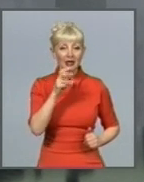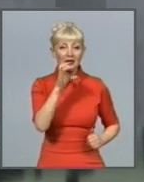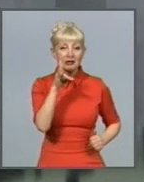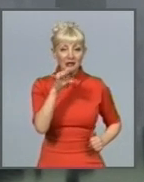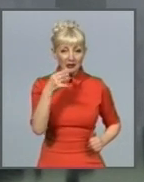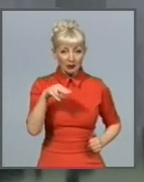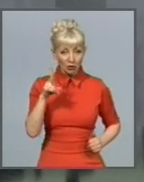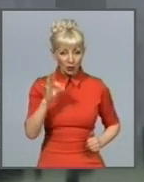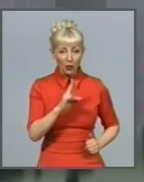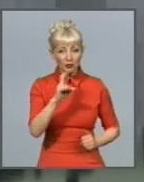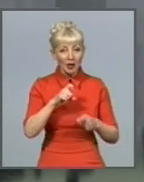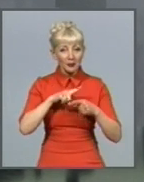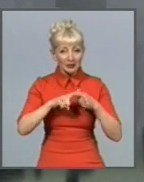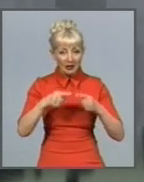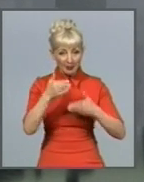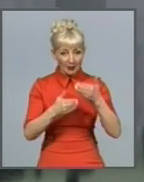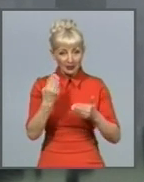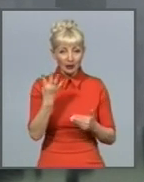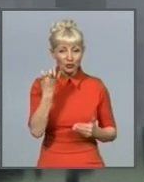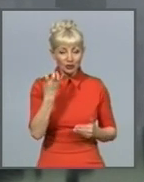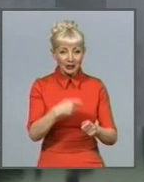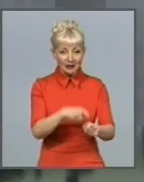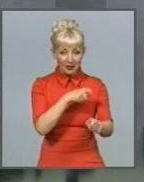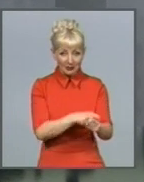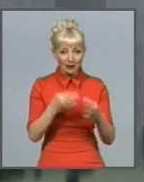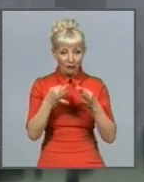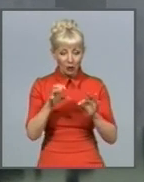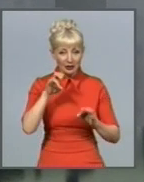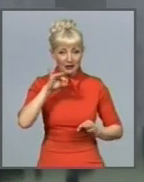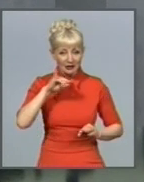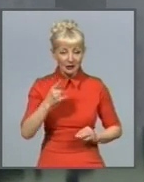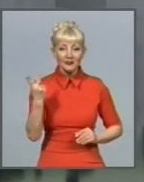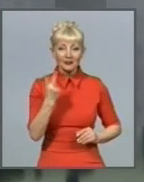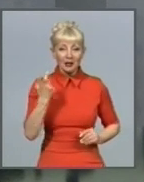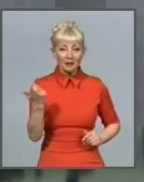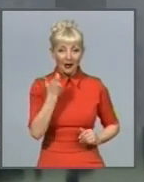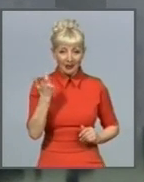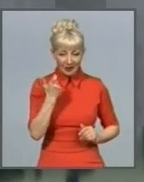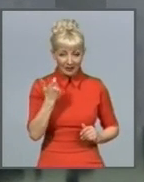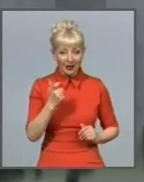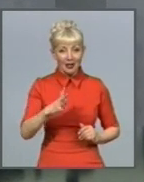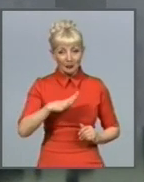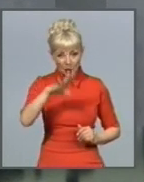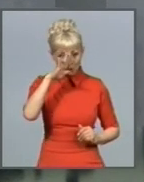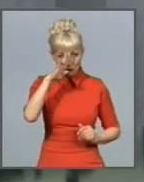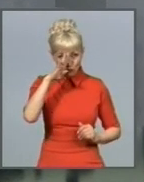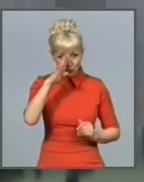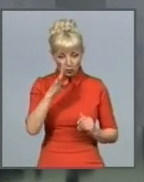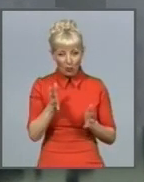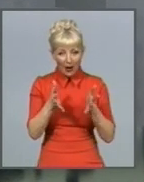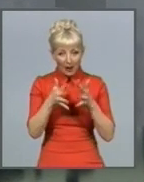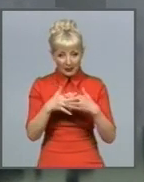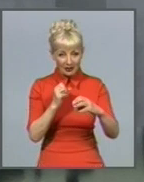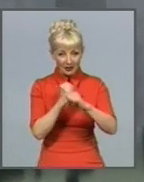быстрее проплыла 400 метров вольным стилем. Вторыми хозяева акватории были в мужской комбинированной эстафете 4 по